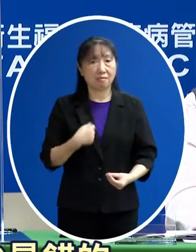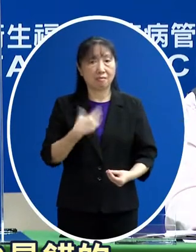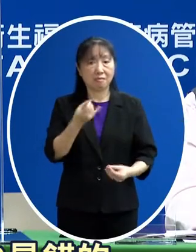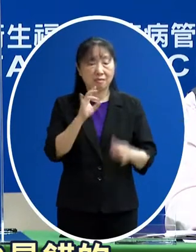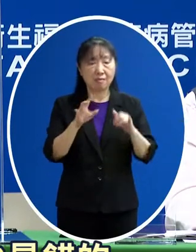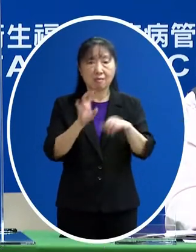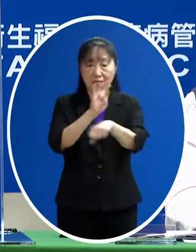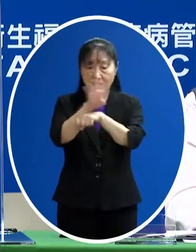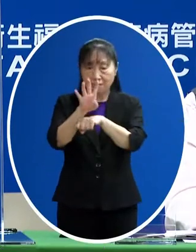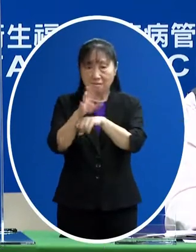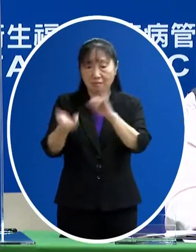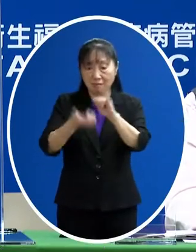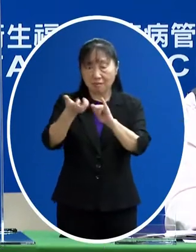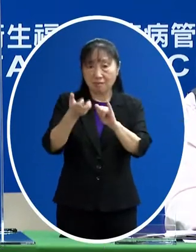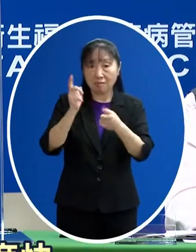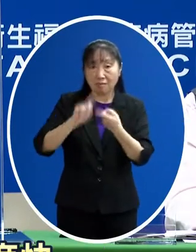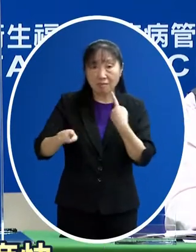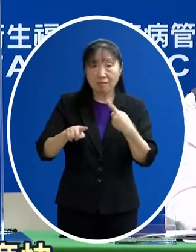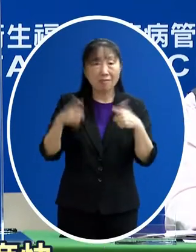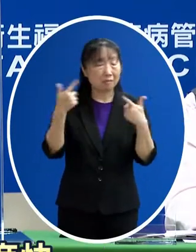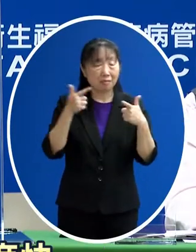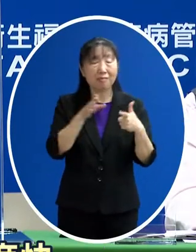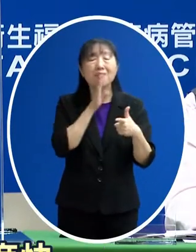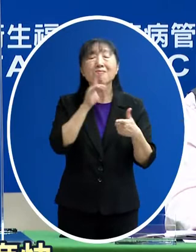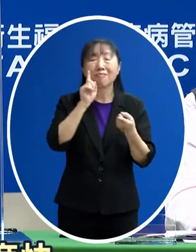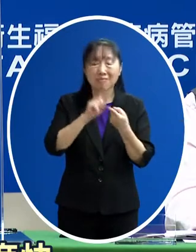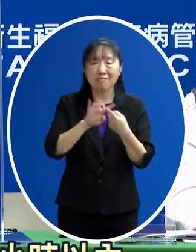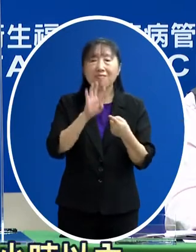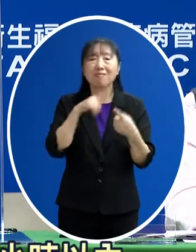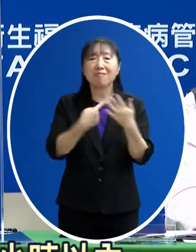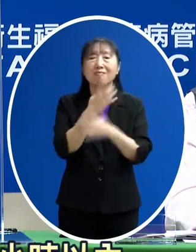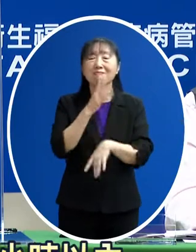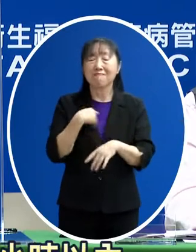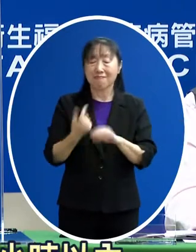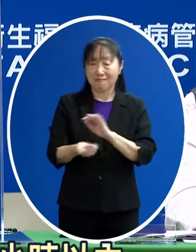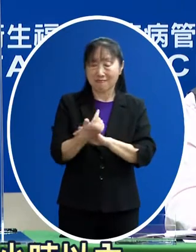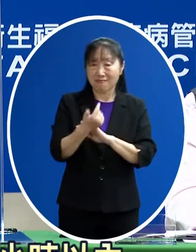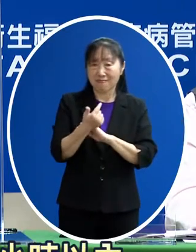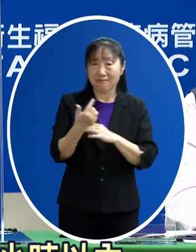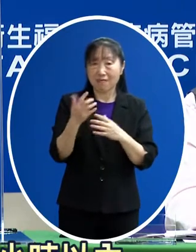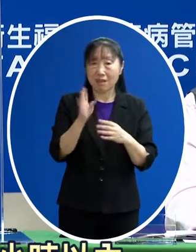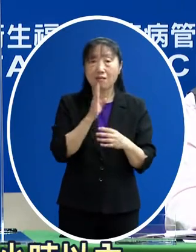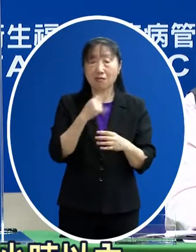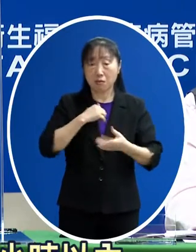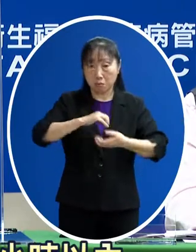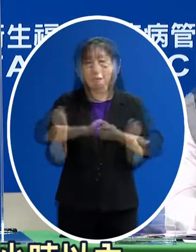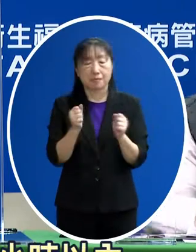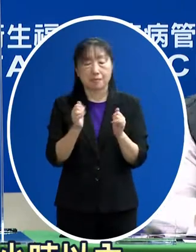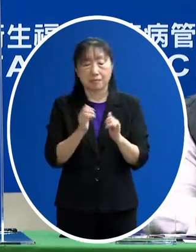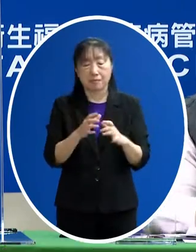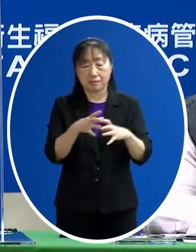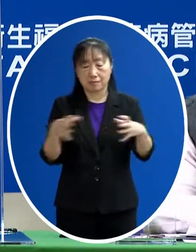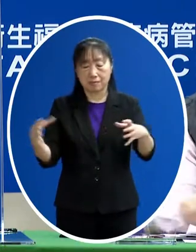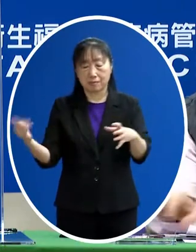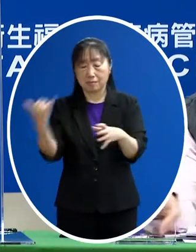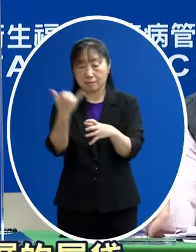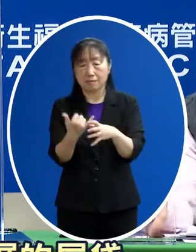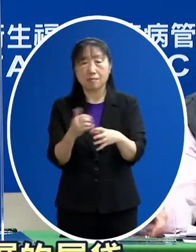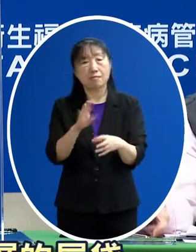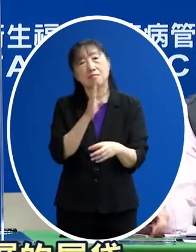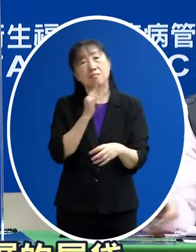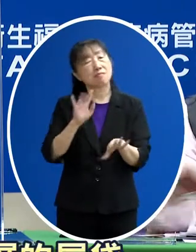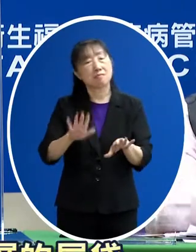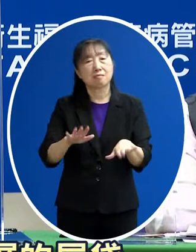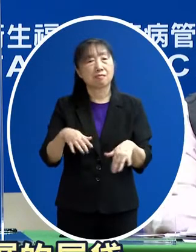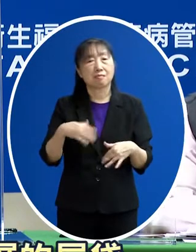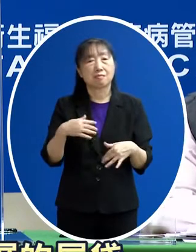的。没有，那是对的，因为我们希望它速度快，只是我们没有明写说是24小时以内，我们还是规定，在